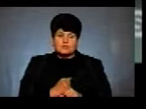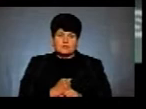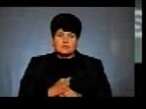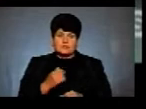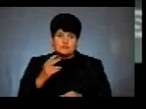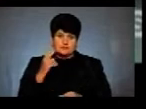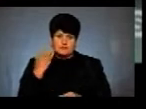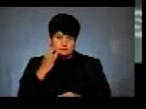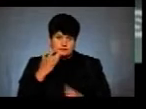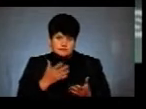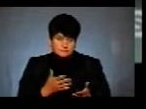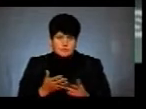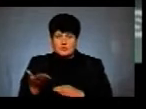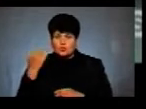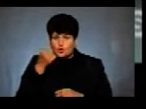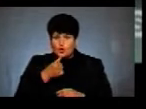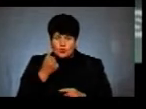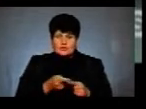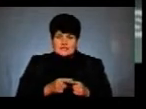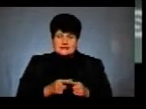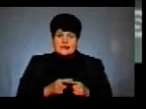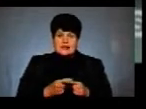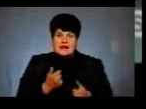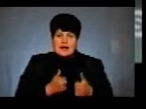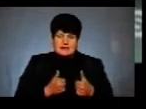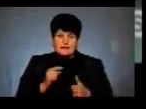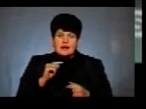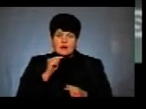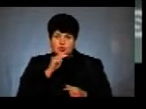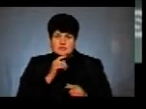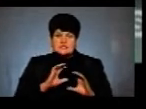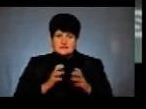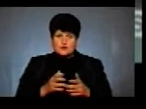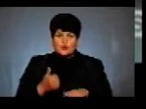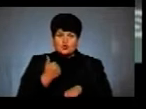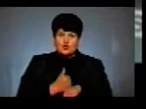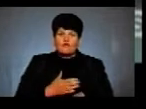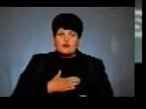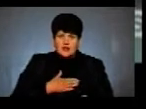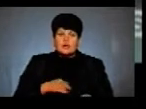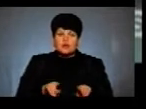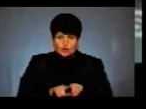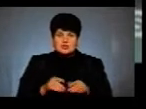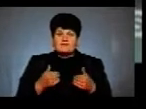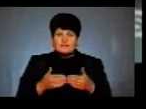Каліфорнія. Минулого року цей рейтинг молодих економістів світу очолював я, теж випускник